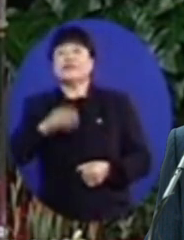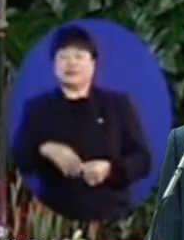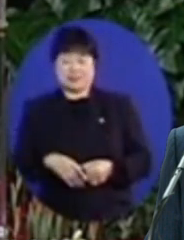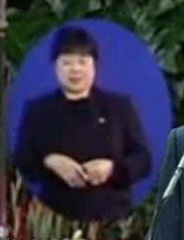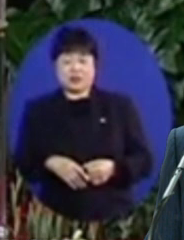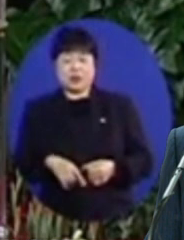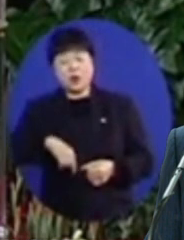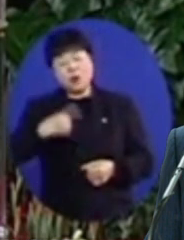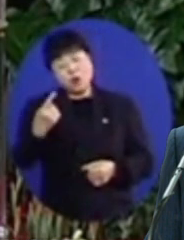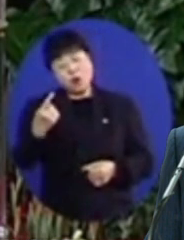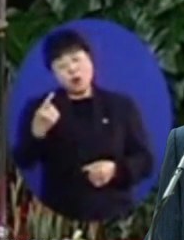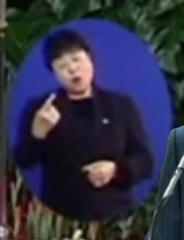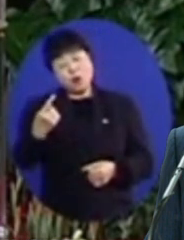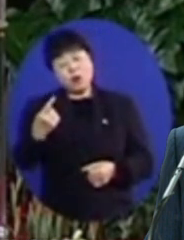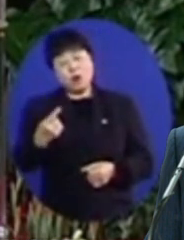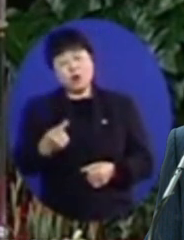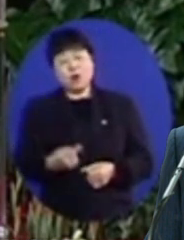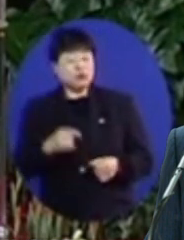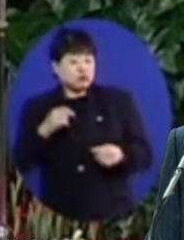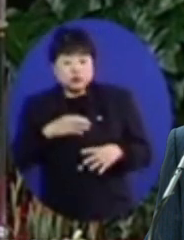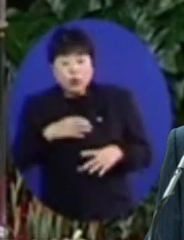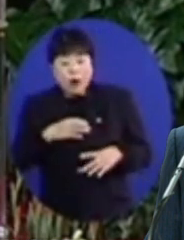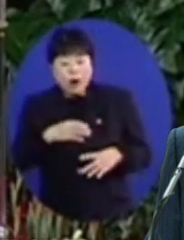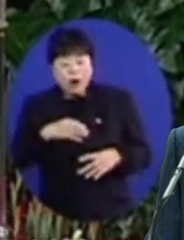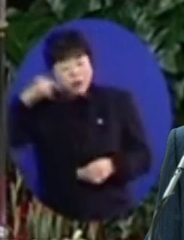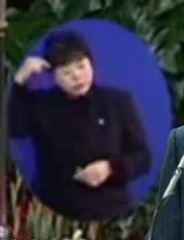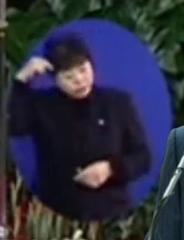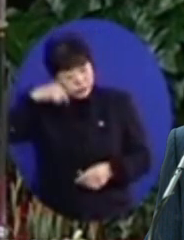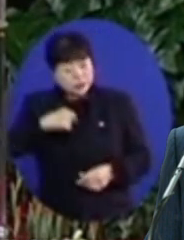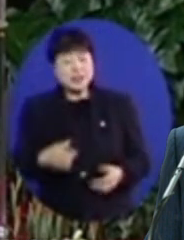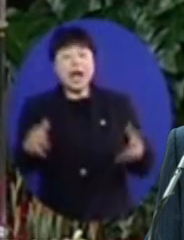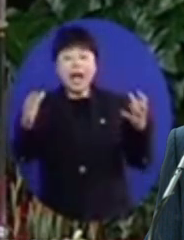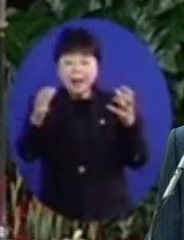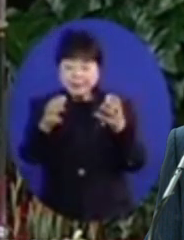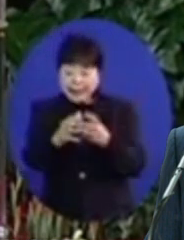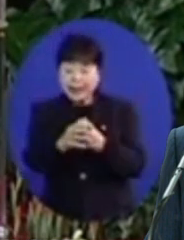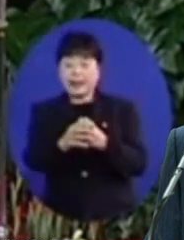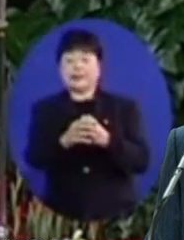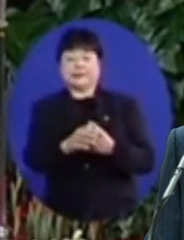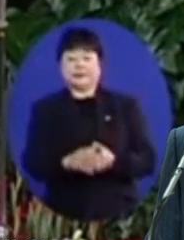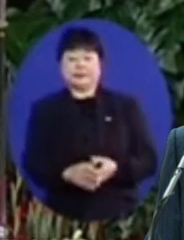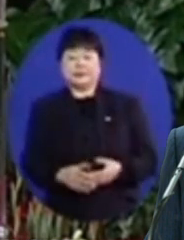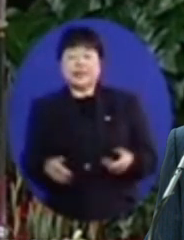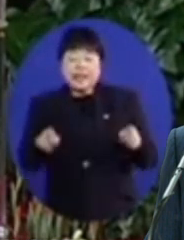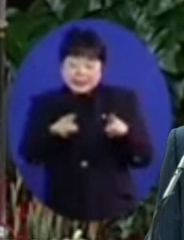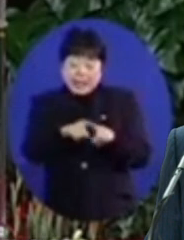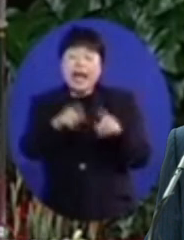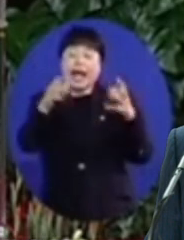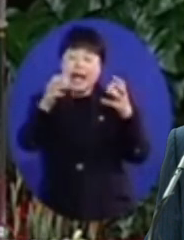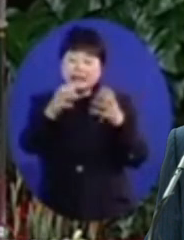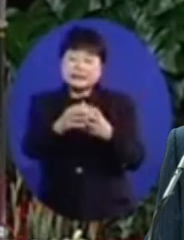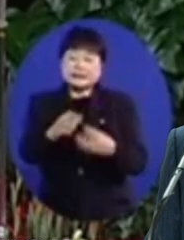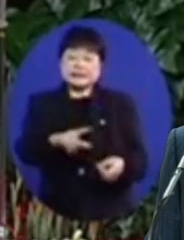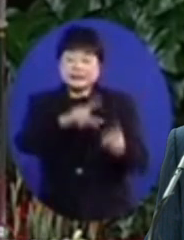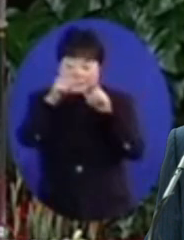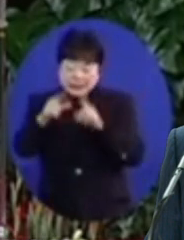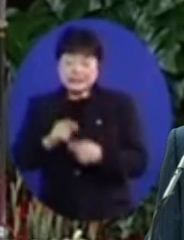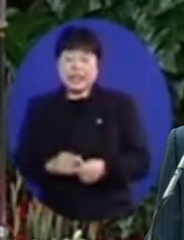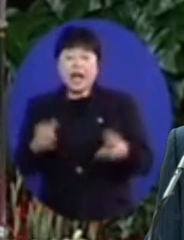홀로라는 말은 참 무서운 말인 것을 느꼈습니다 함께 같이 잘 살자